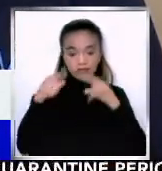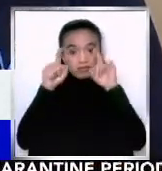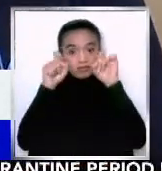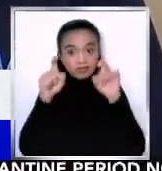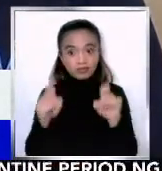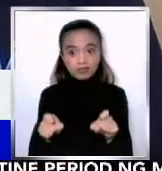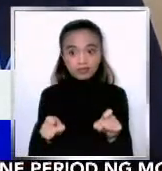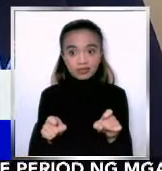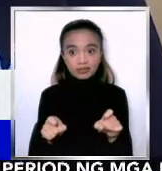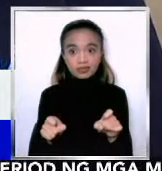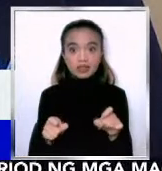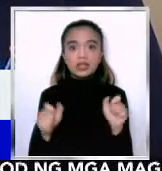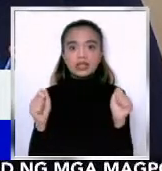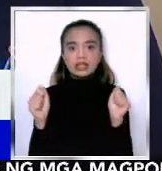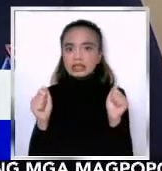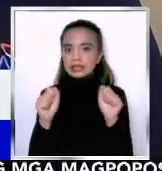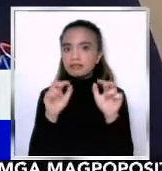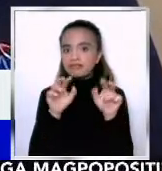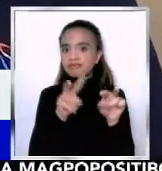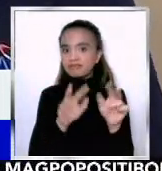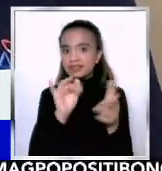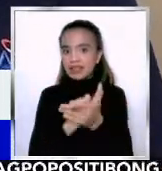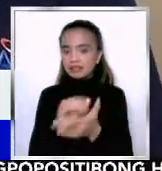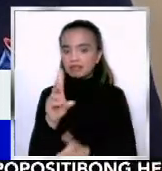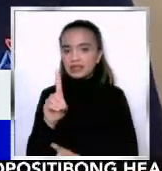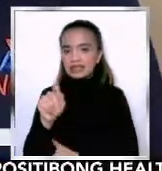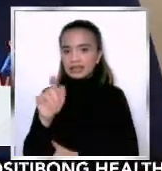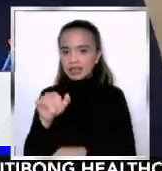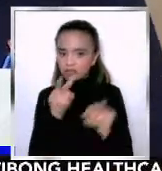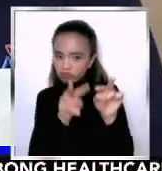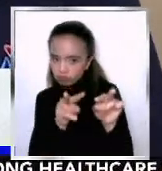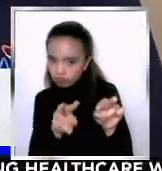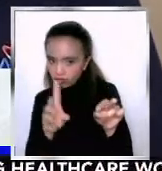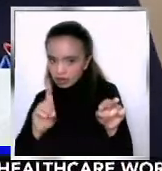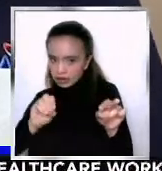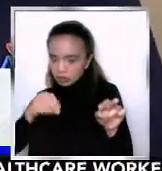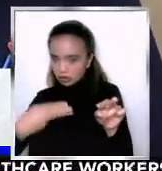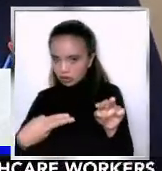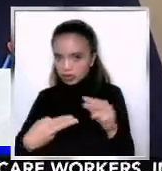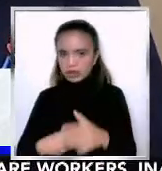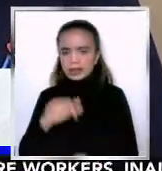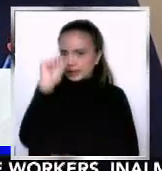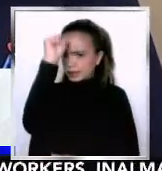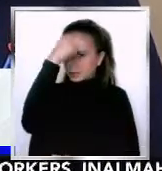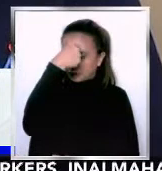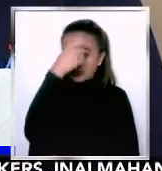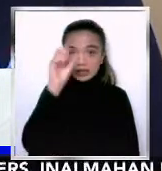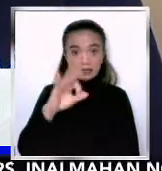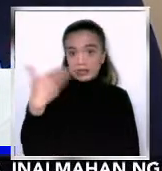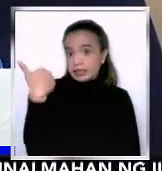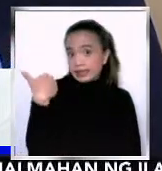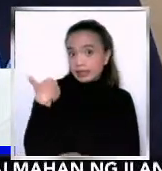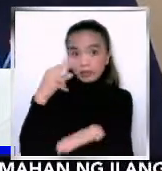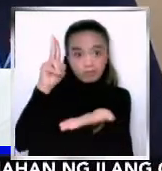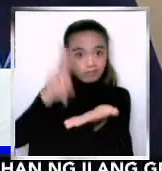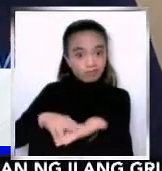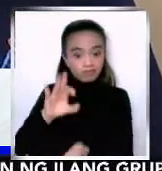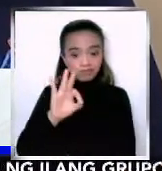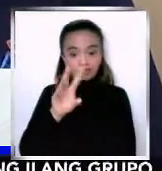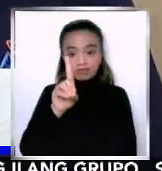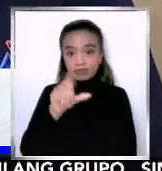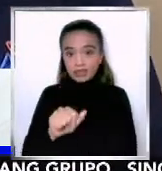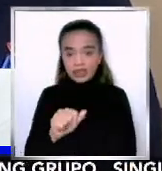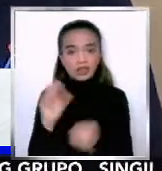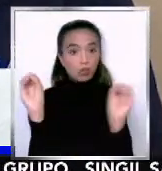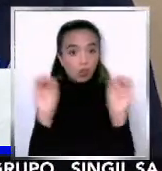na raw na minomonitor ngayon ng DTI at DOH. Paalala nila, hanggat hindi ito rehistrado sa FDA at walang sertifikasyon